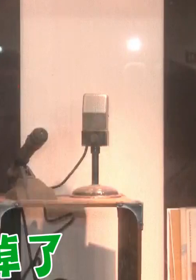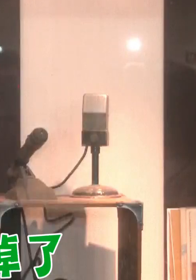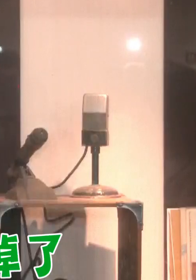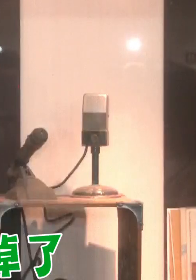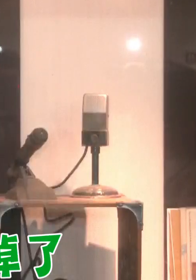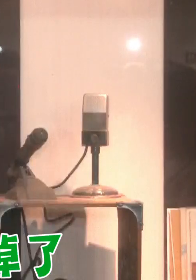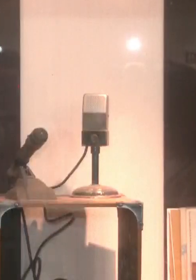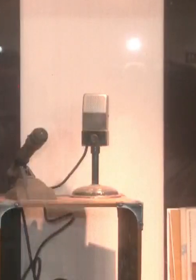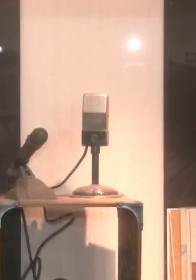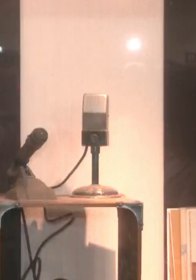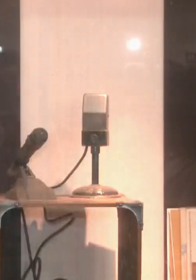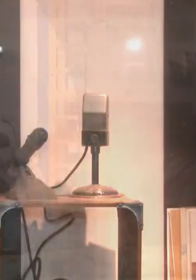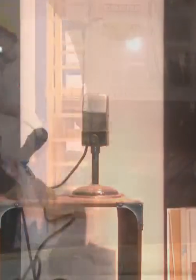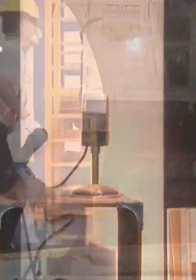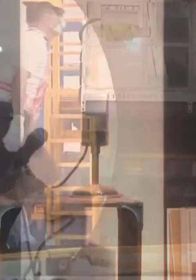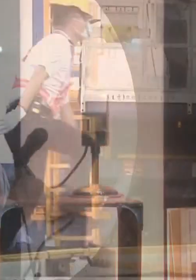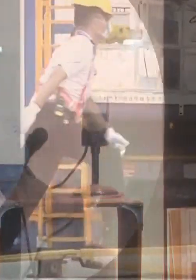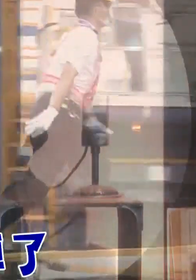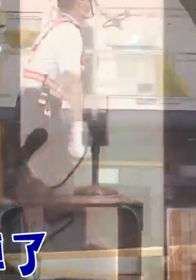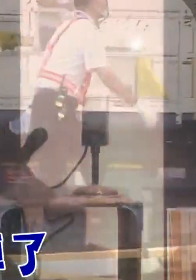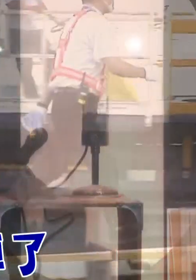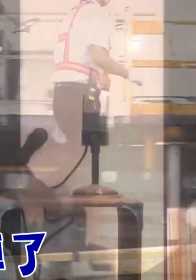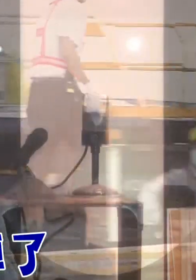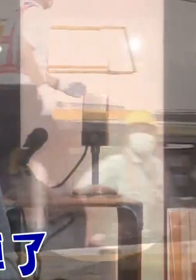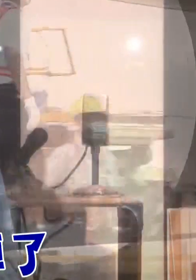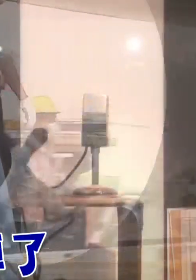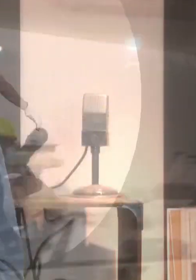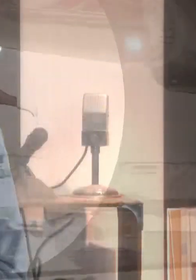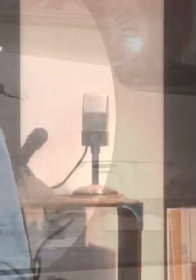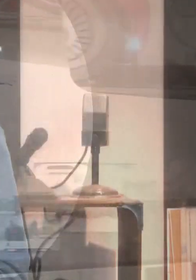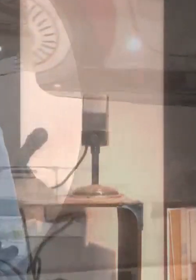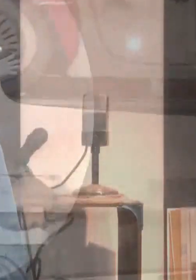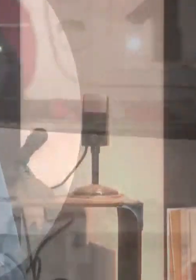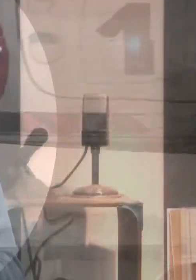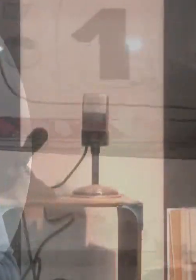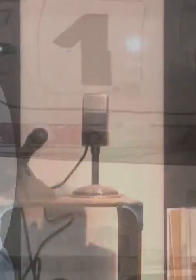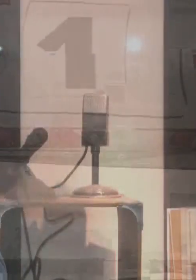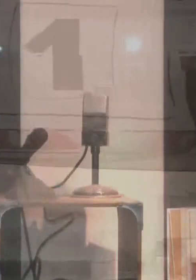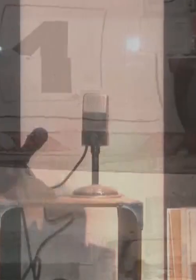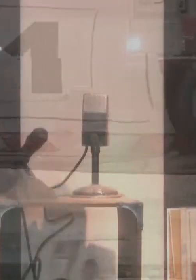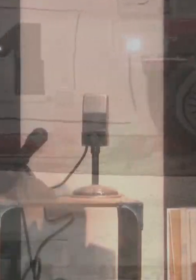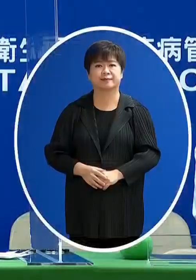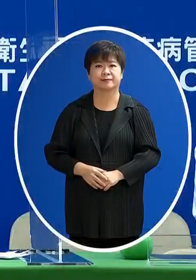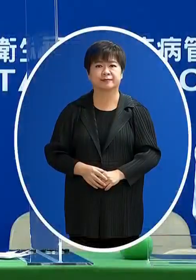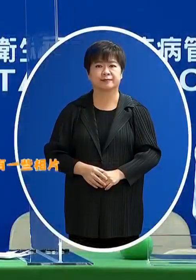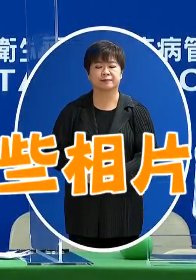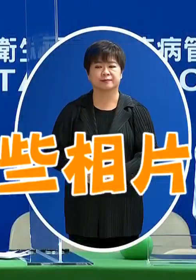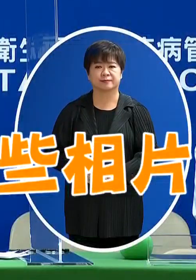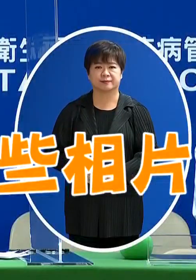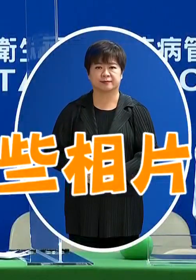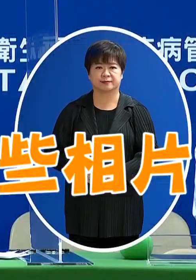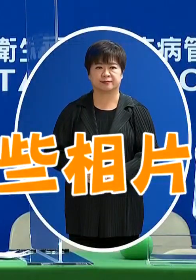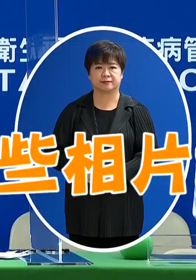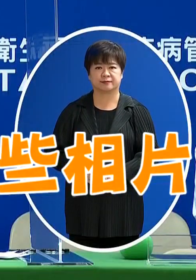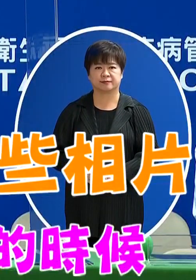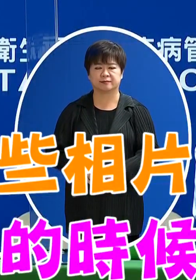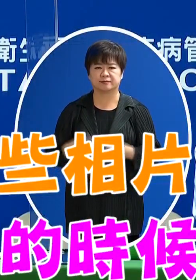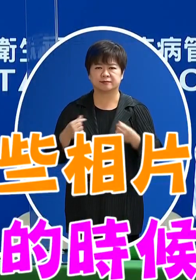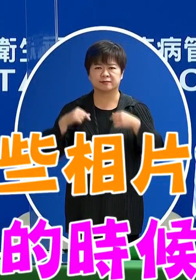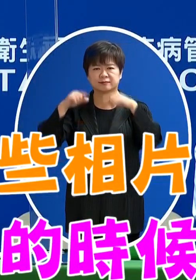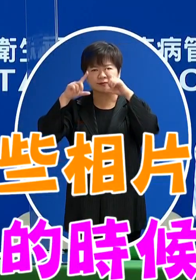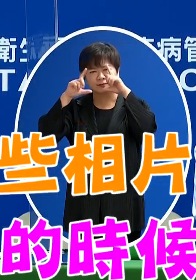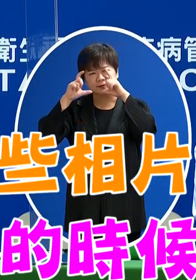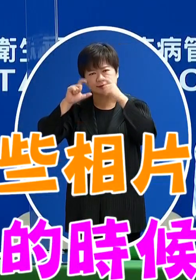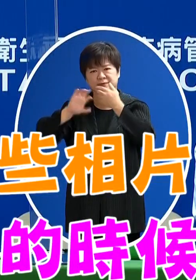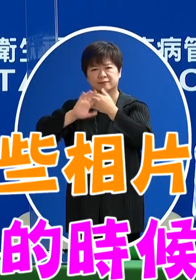人把它剪掉了。一大早派人把它剪掉，所以没有了。 那有一些相片，好是在国